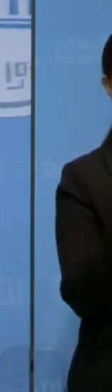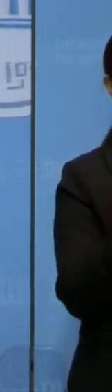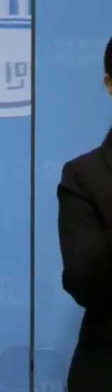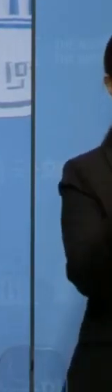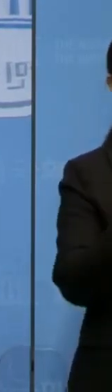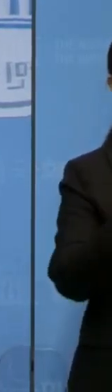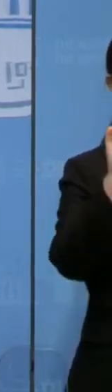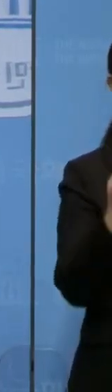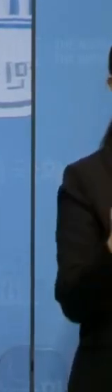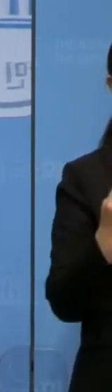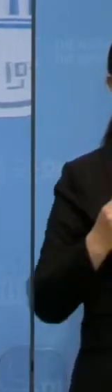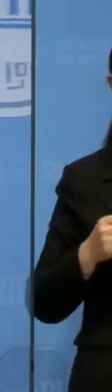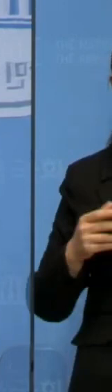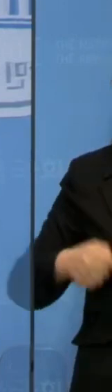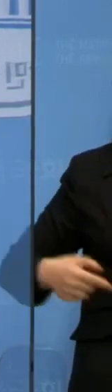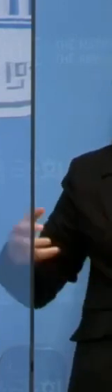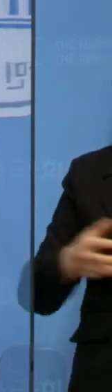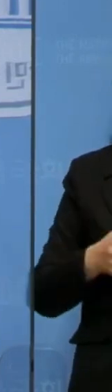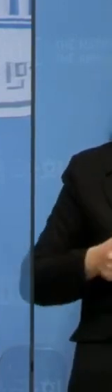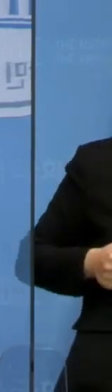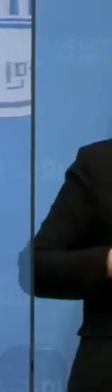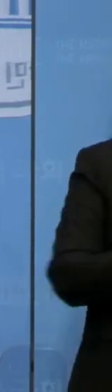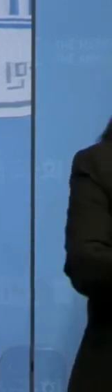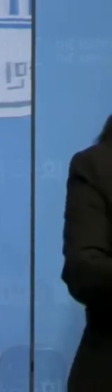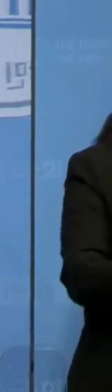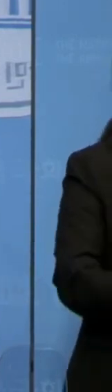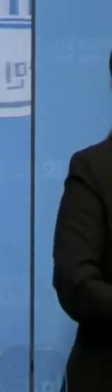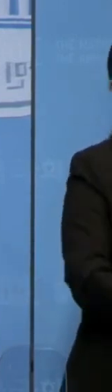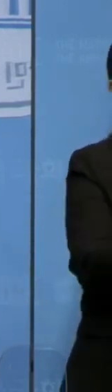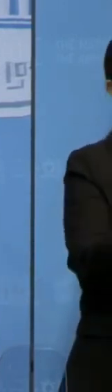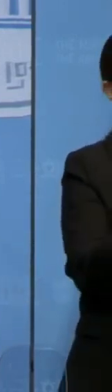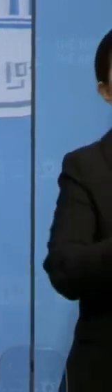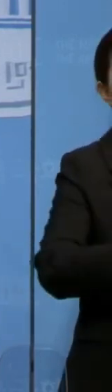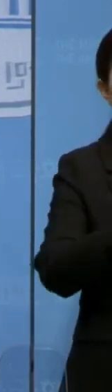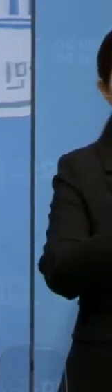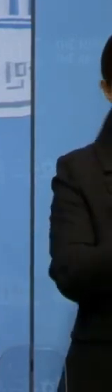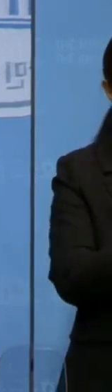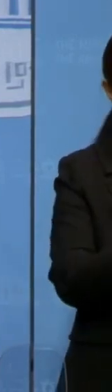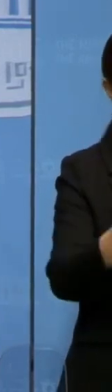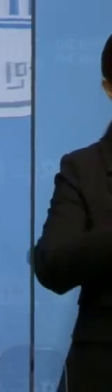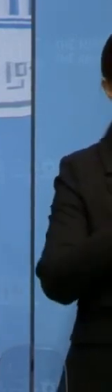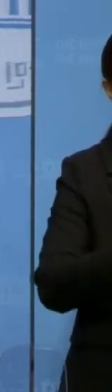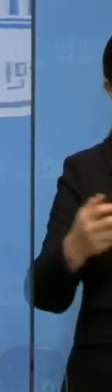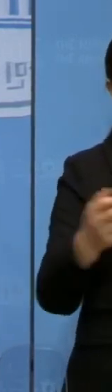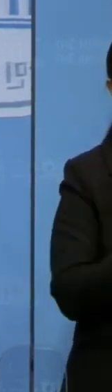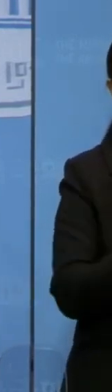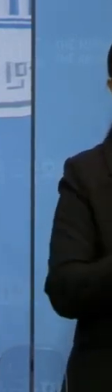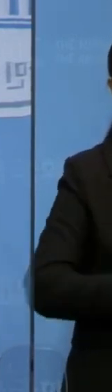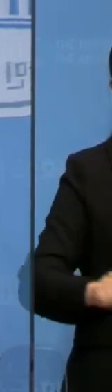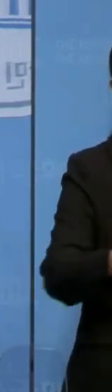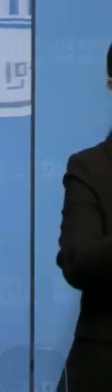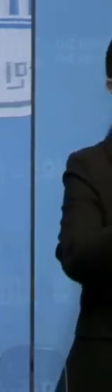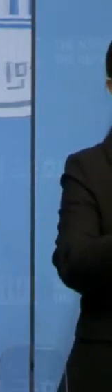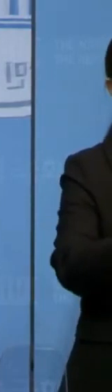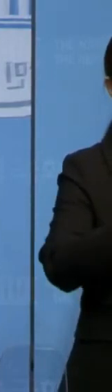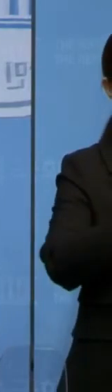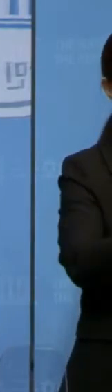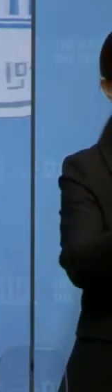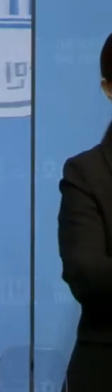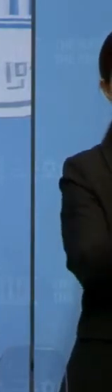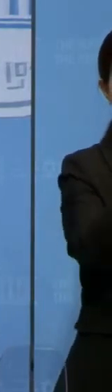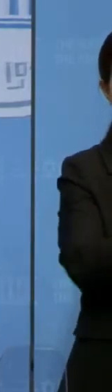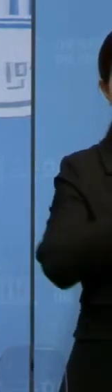책임의 리더쉽으로 담대한 진보 를 만들어 가겠습니다 저는 문재인 대통령